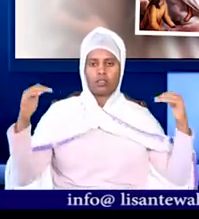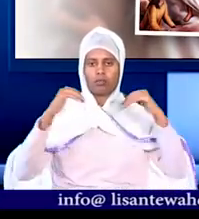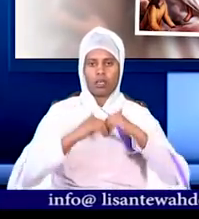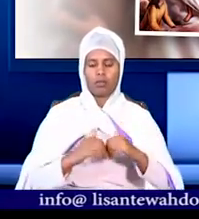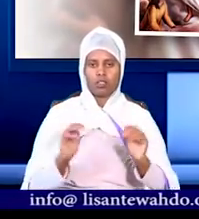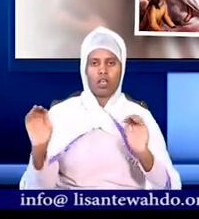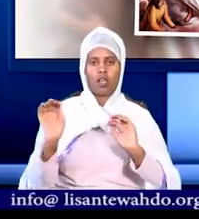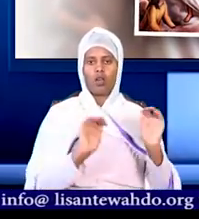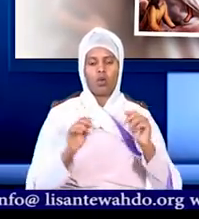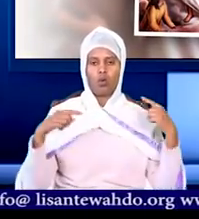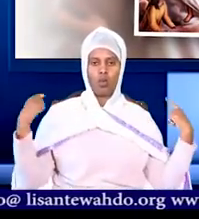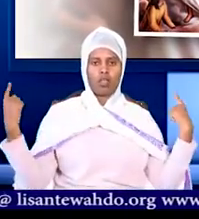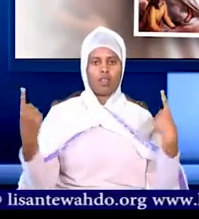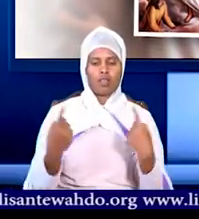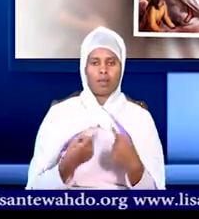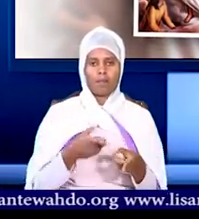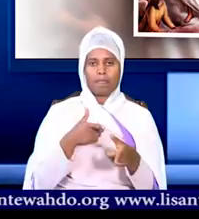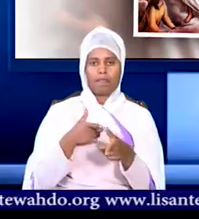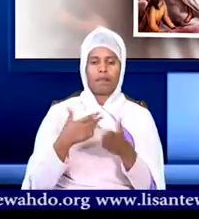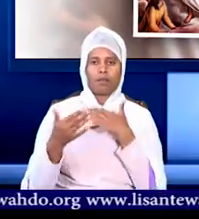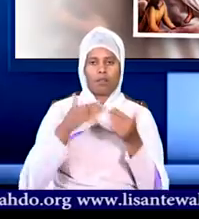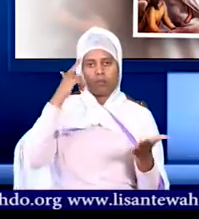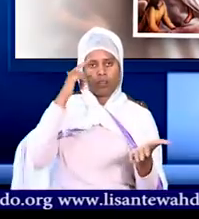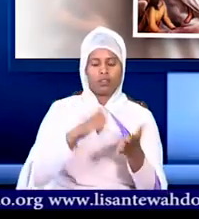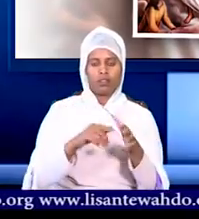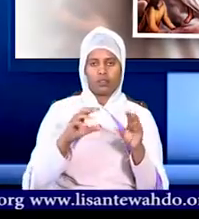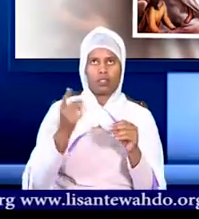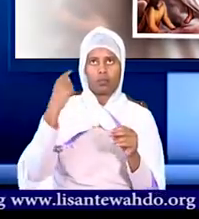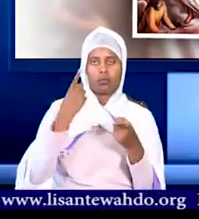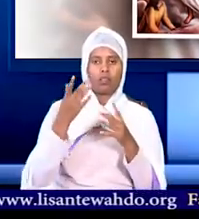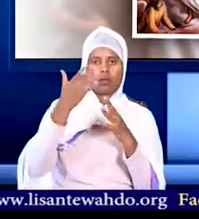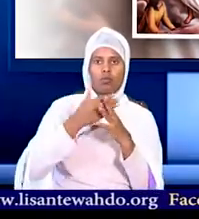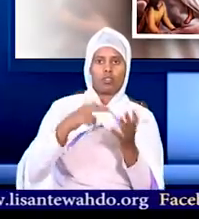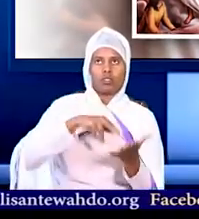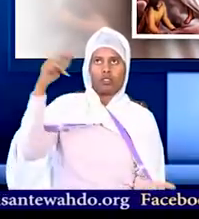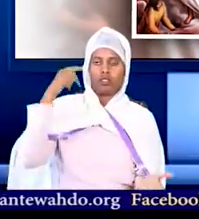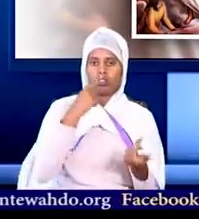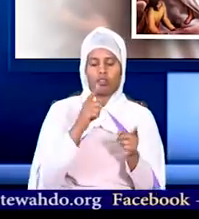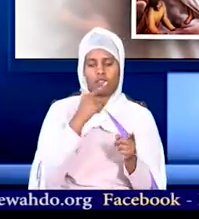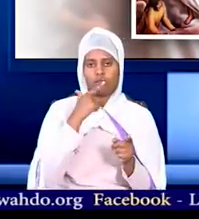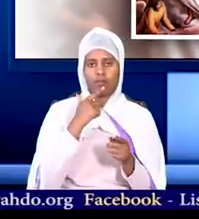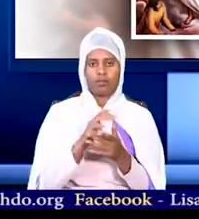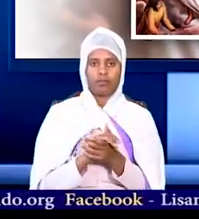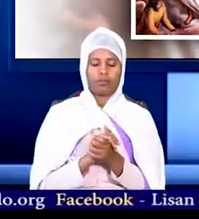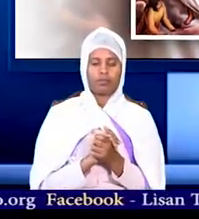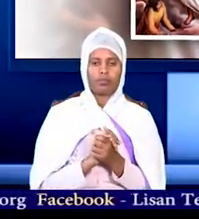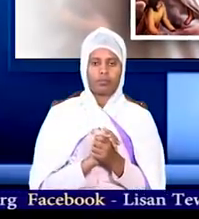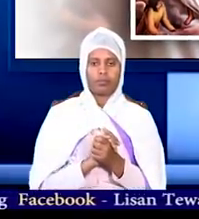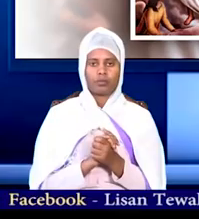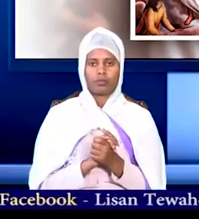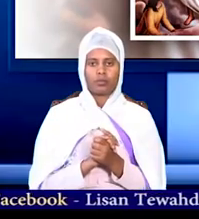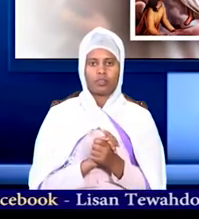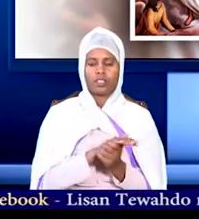ብማሕተም ሓቲሞም ነታ መቓብር ዓቀብቲ ኣኽቢቦም ክሕልውዋ ከኣሉ እሱሞ ክልኩሎ ድ ወዲ ማርያም